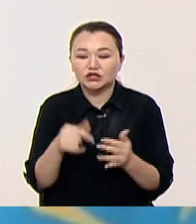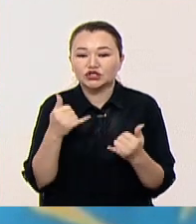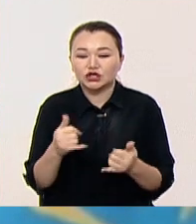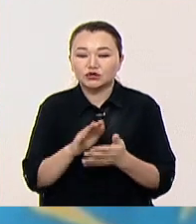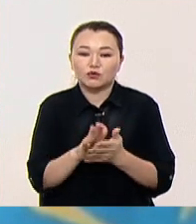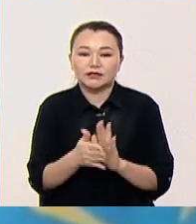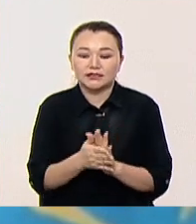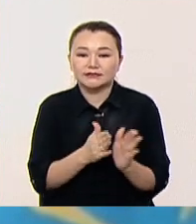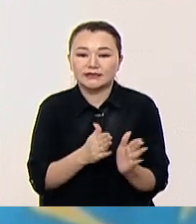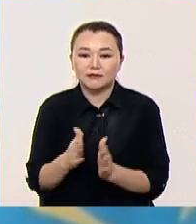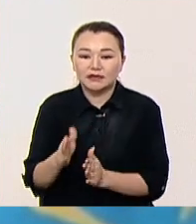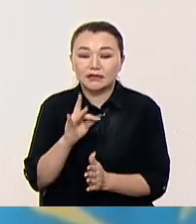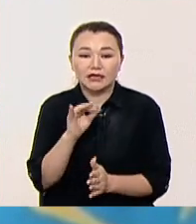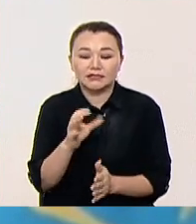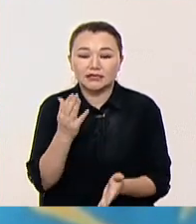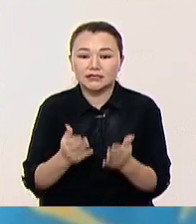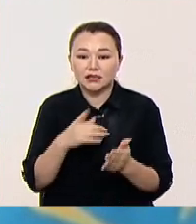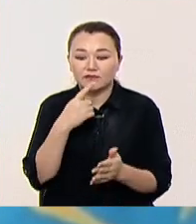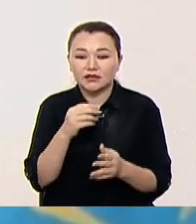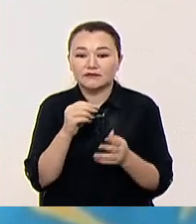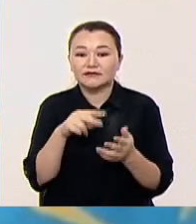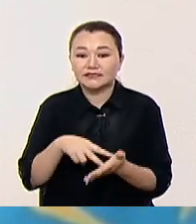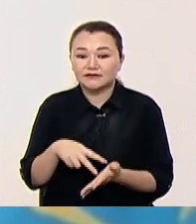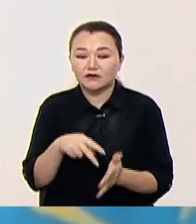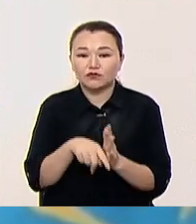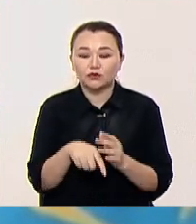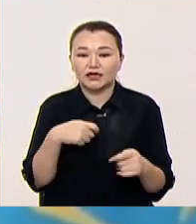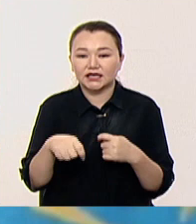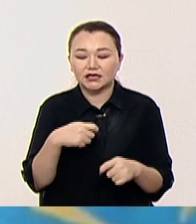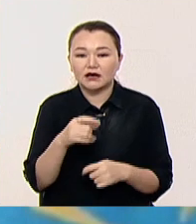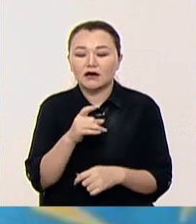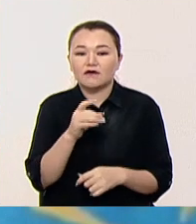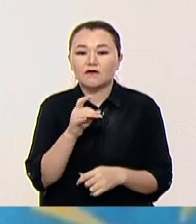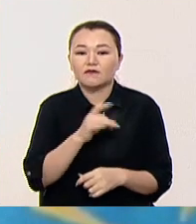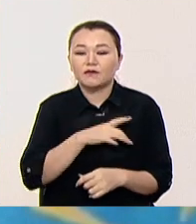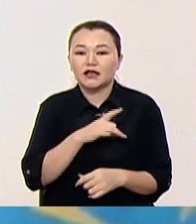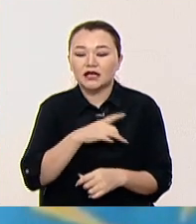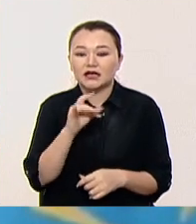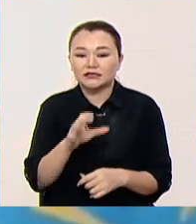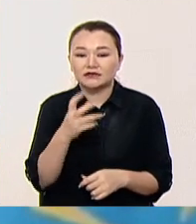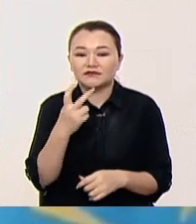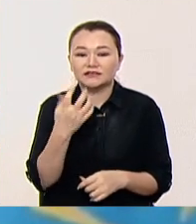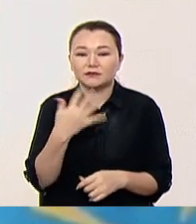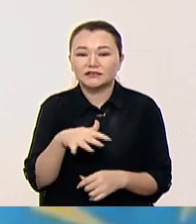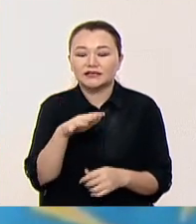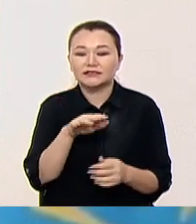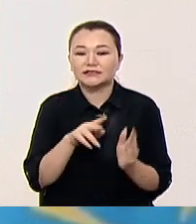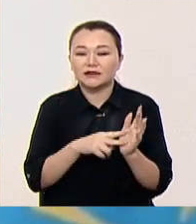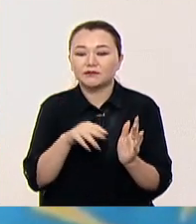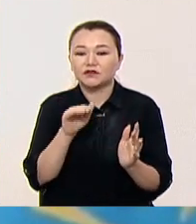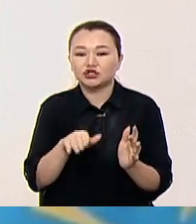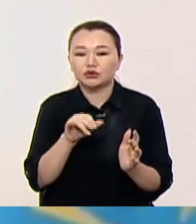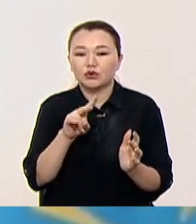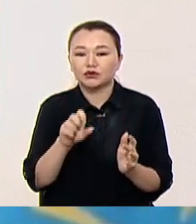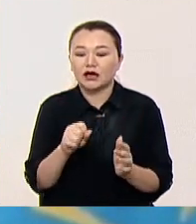Сейчас ситуация стабильная по рису. Если говорить в цифрах, на внутреннем рынке фонд белого риса составляет 257 тысяч тонн. Более